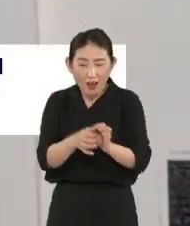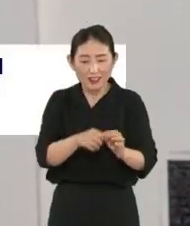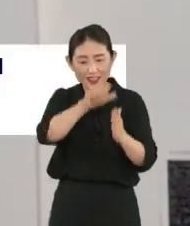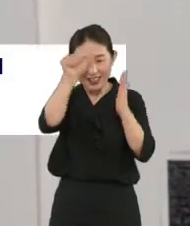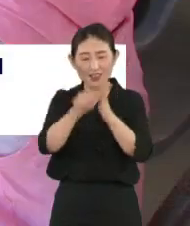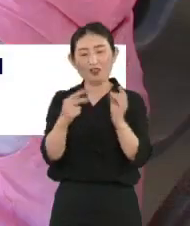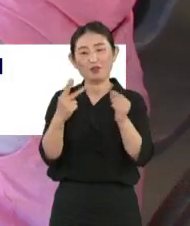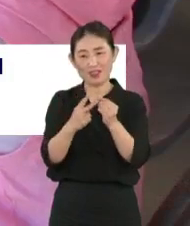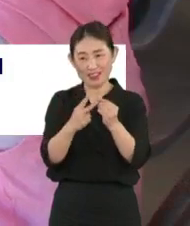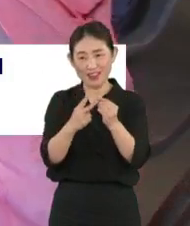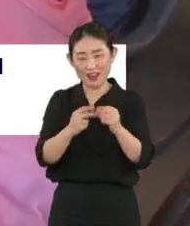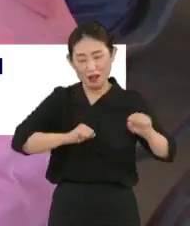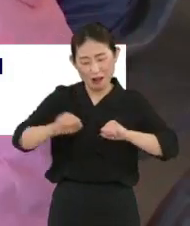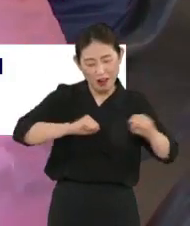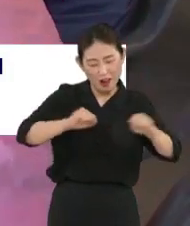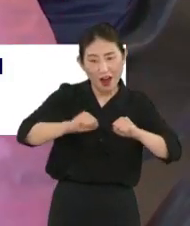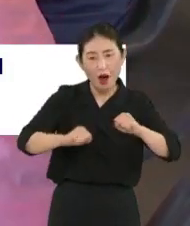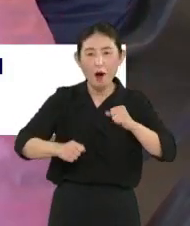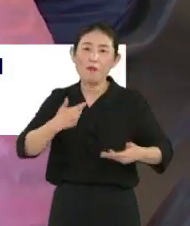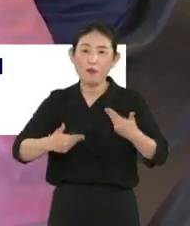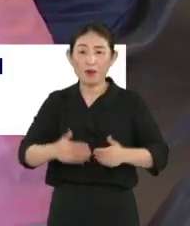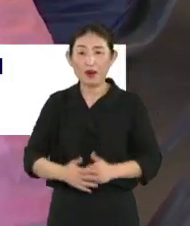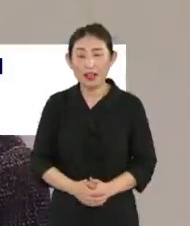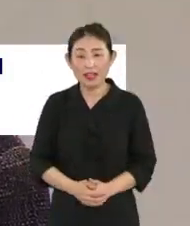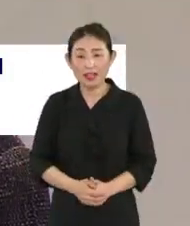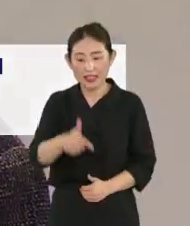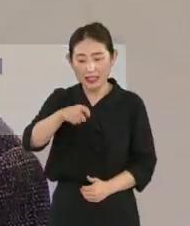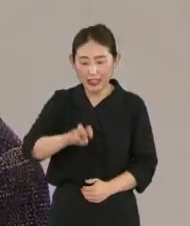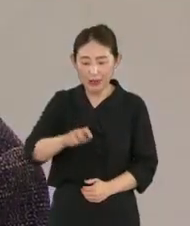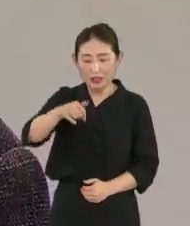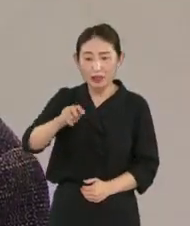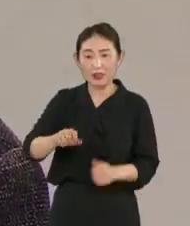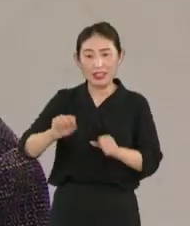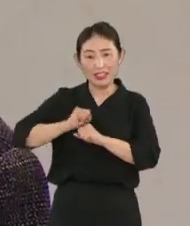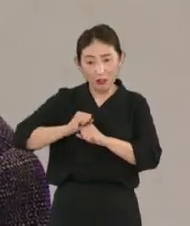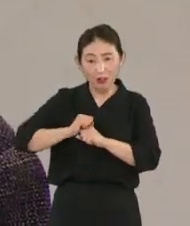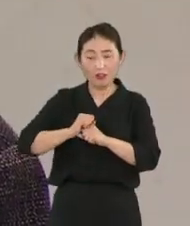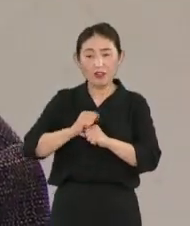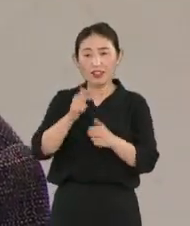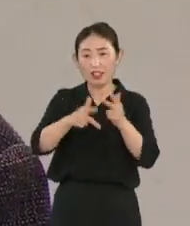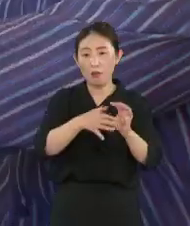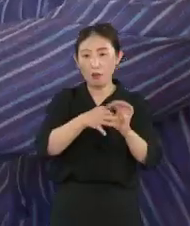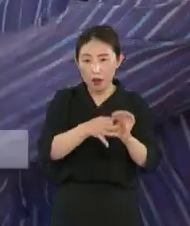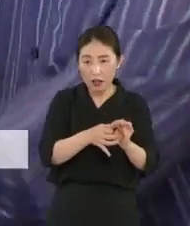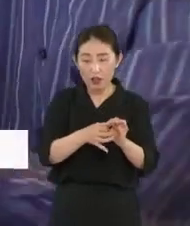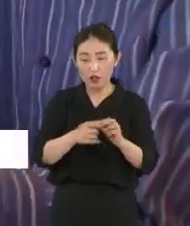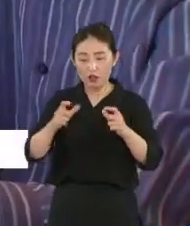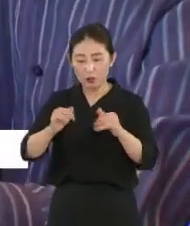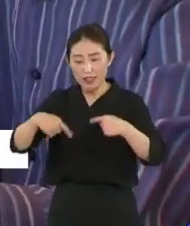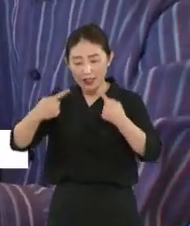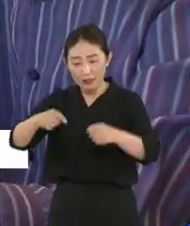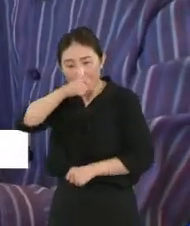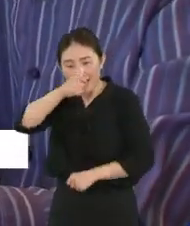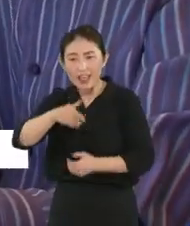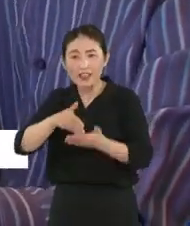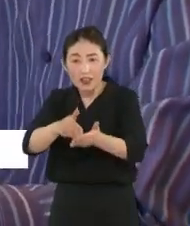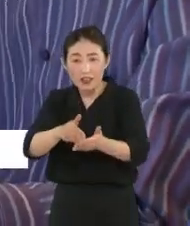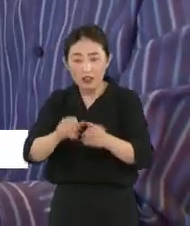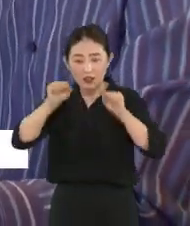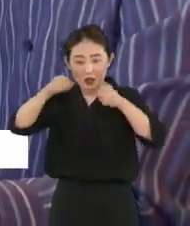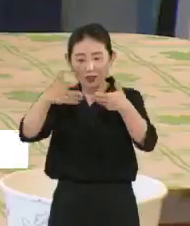2막을 열었습니다 차안에 영웅 김시민 장군 기념 사업과 노인 대학 설립 주민참여예산제 안 체육단체